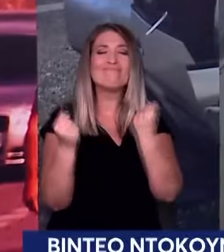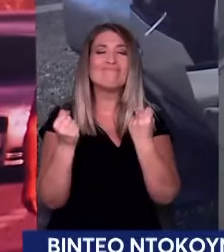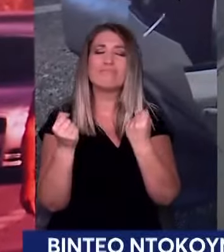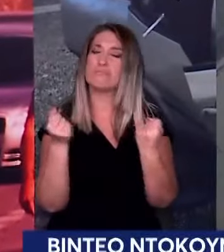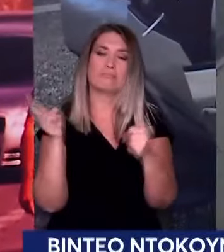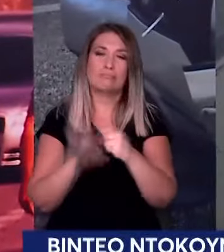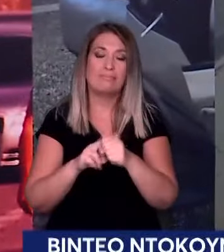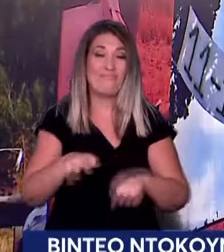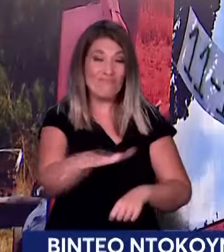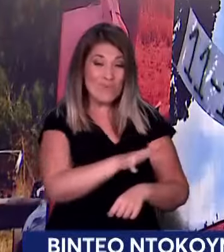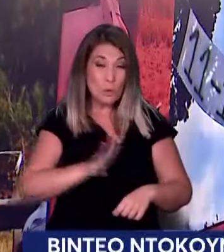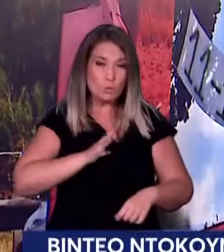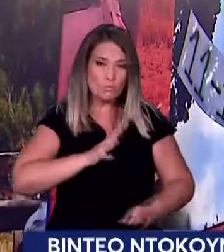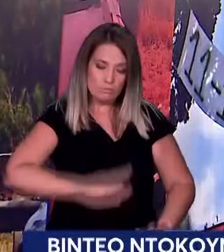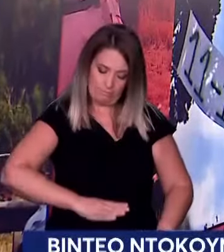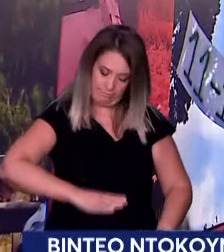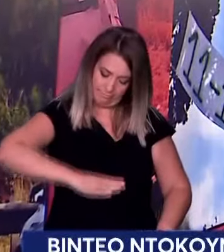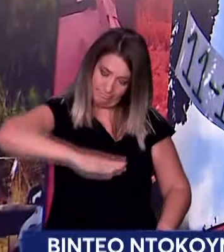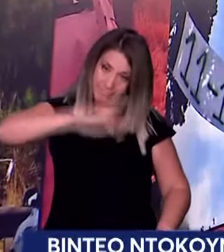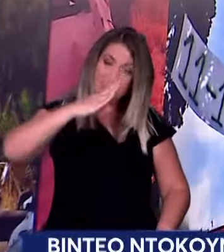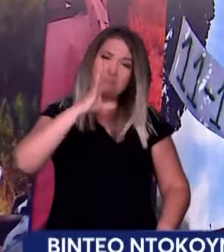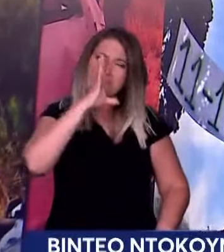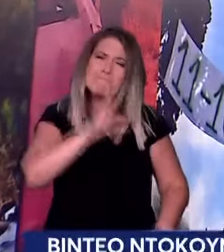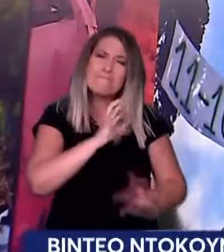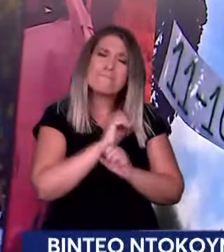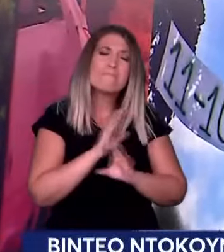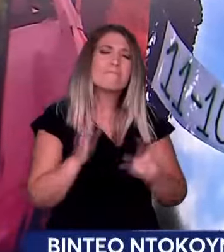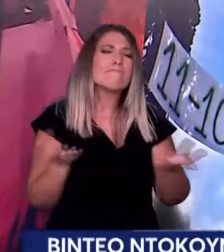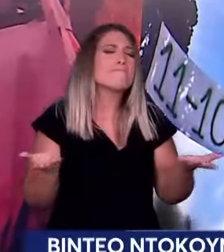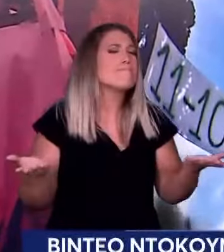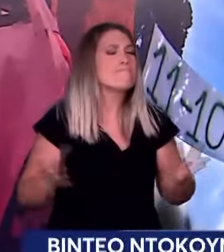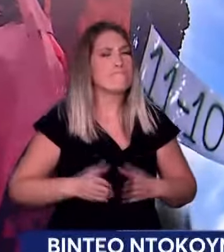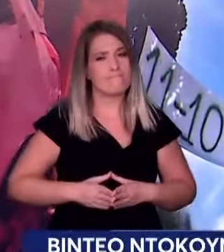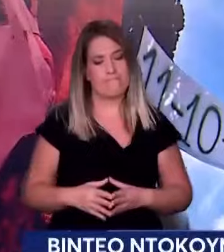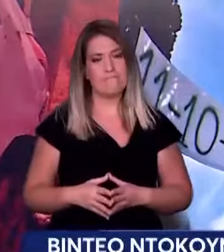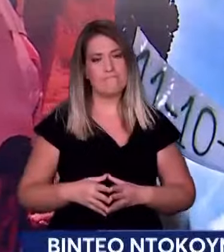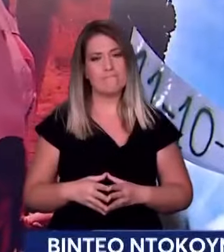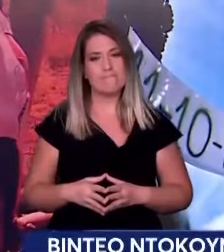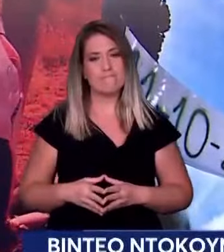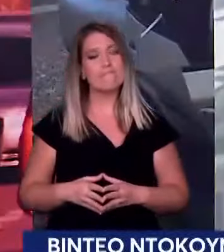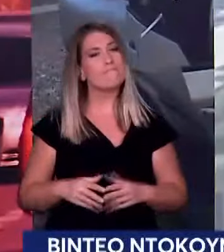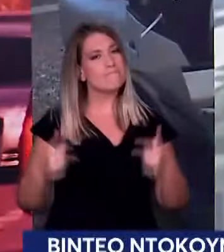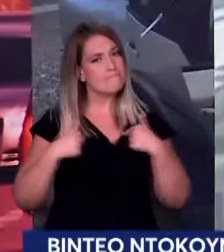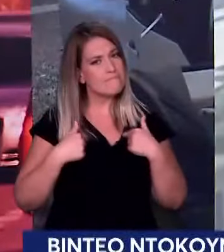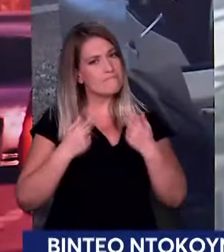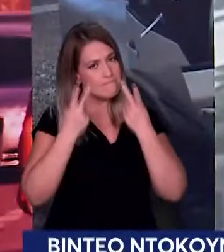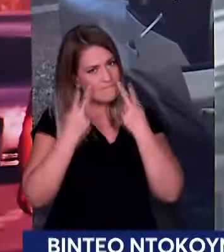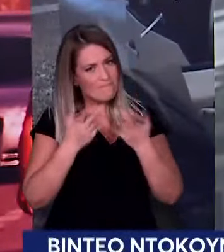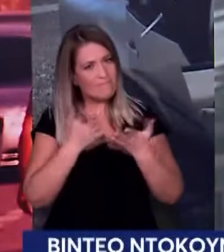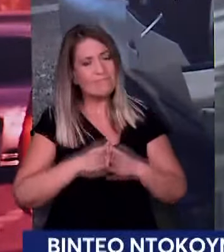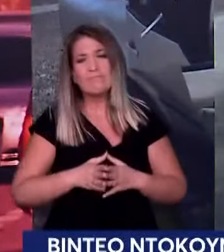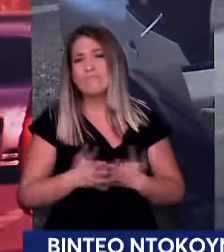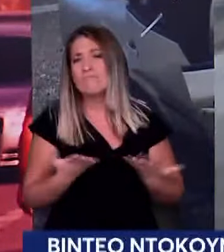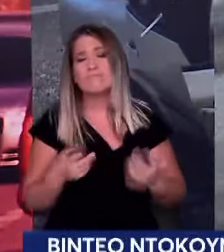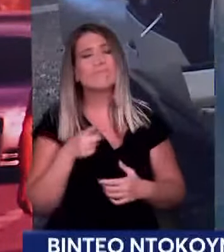είναι αγανακτισμένοι. Γιατί? Χωρίς ρατσιστικά κίνητρα, και οφείλω να το πω γιατί το είδαμε και το ζήσαμε. Λένε ότι